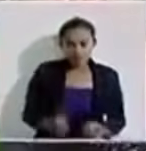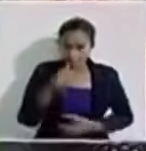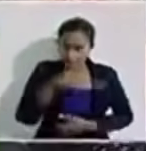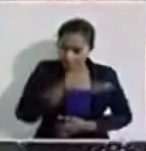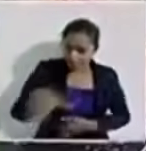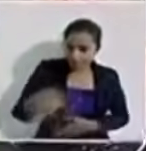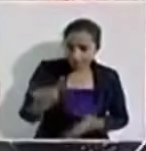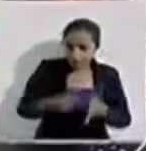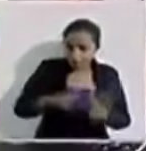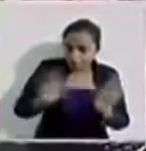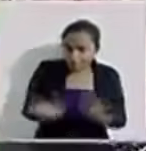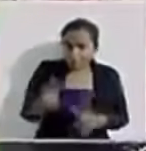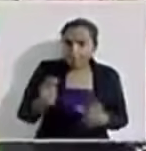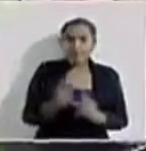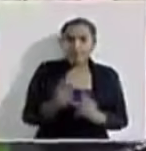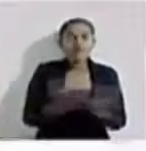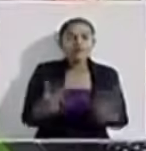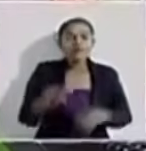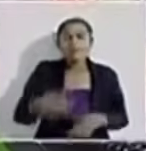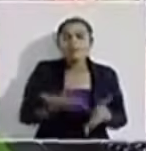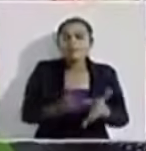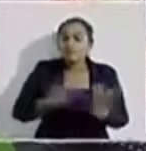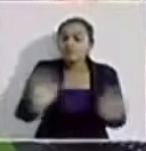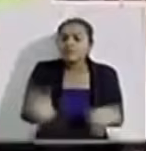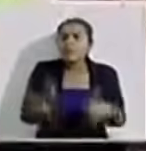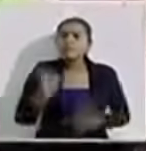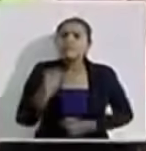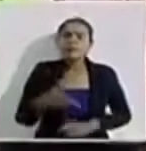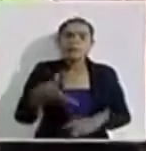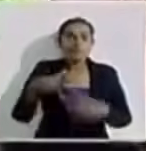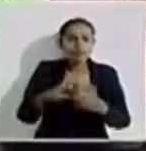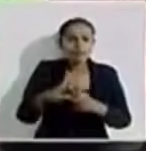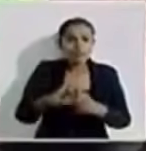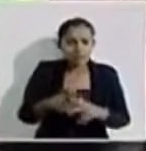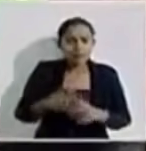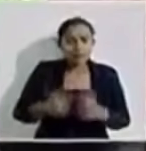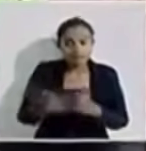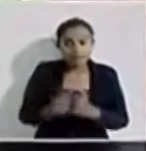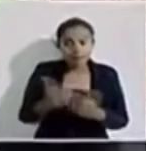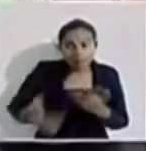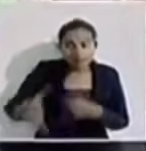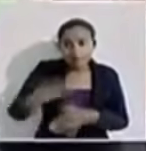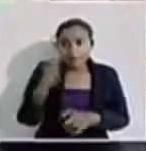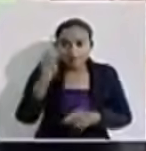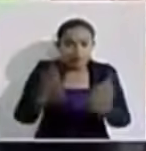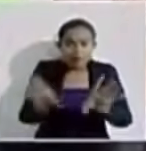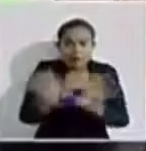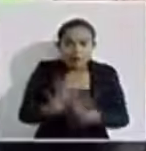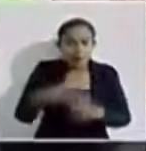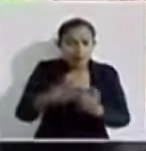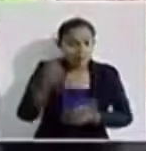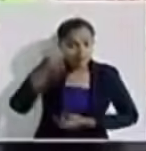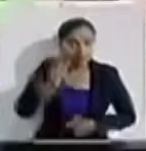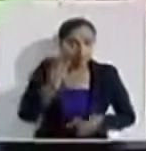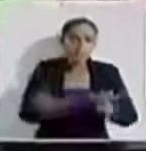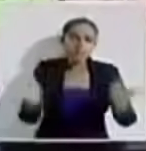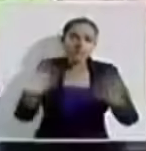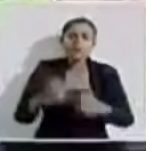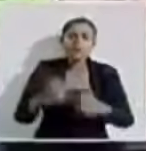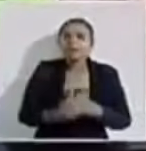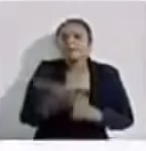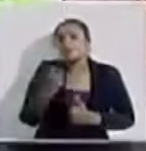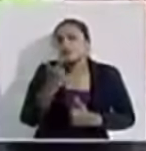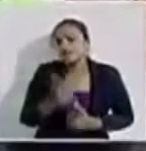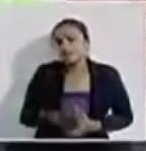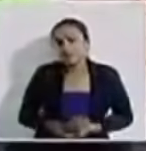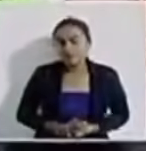out by engineers and not by ordinary construction workers. සංවර්ධනයක් කිරීමේ හැකියාව තියෙනවා නම් අයි පොළොන්නරුව එකට හම් මොකද්ද වෙන්නේ මේවා